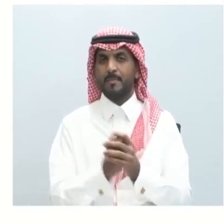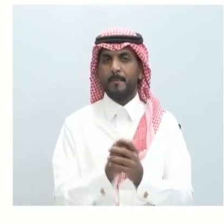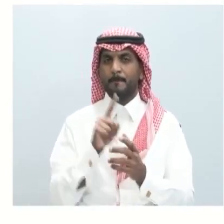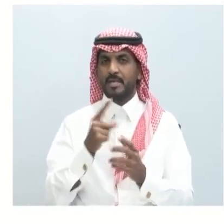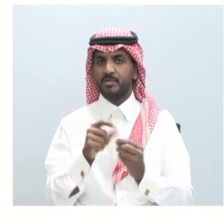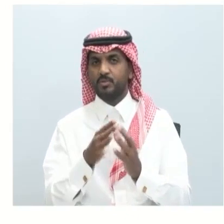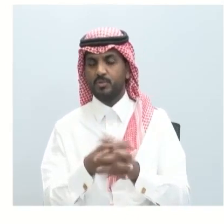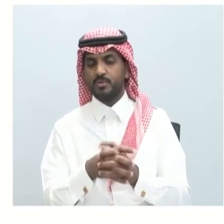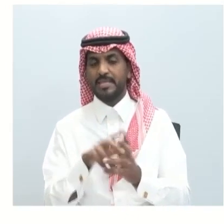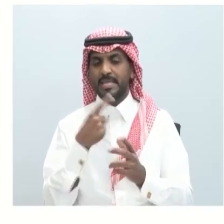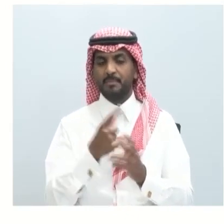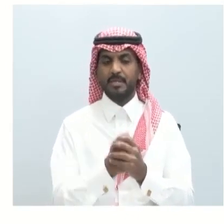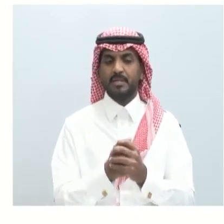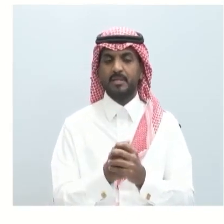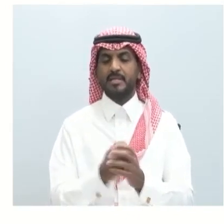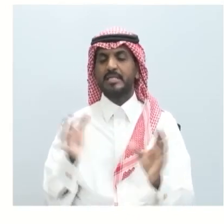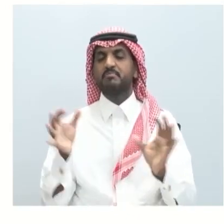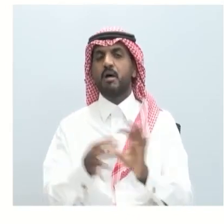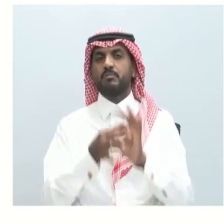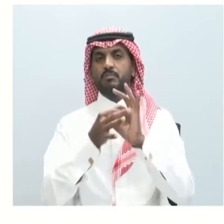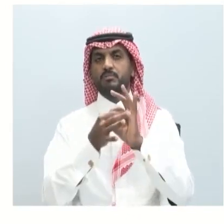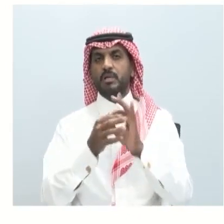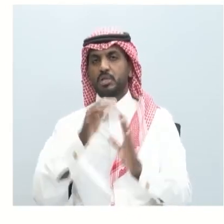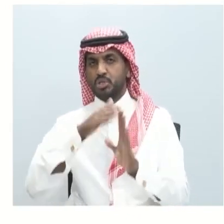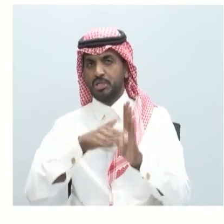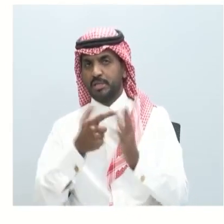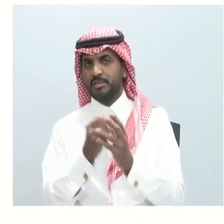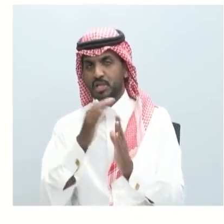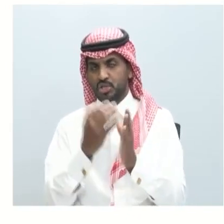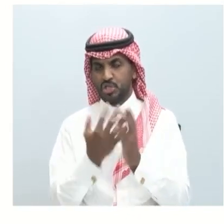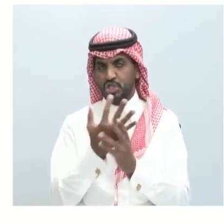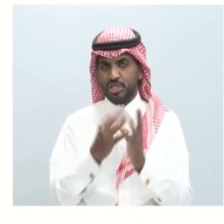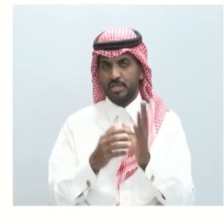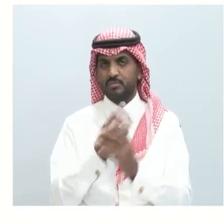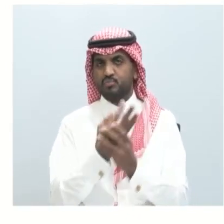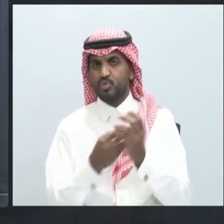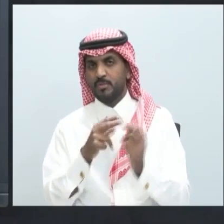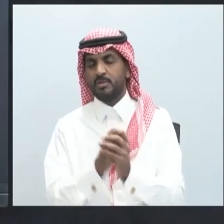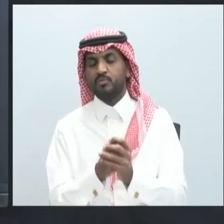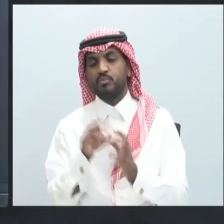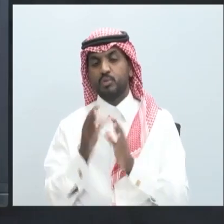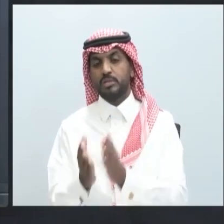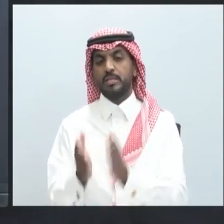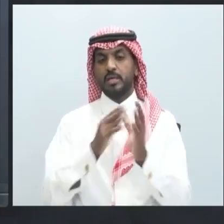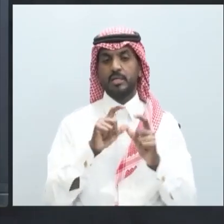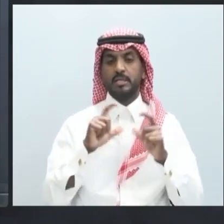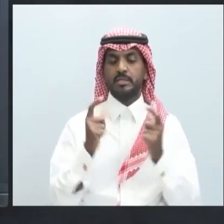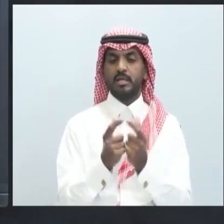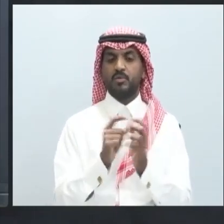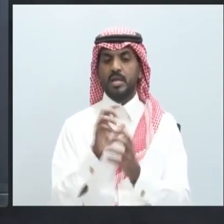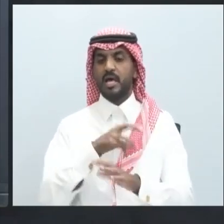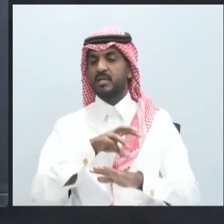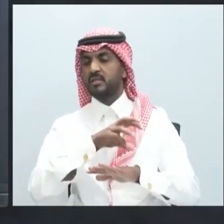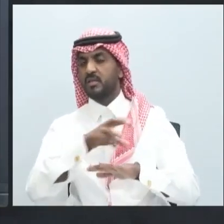سمول هنا ما نعبر عنها ارتباط الجينات عندما كانت بالقرب من من بعضها البعض من الممكن ان تنتقل كقطعه واحده لا